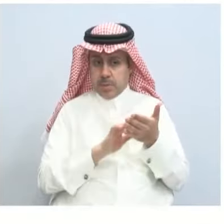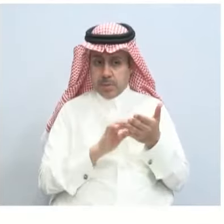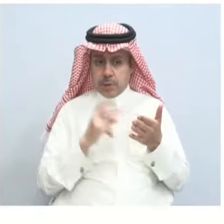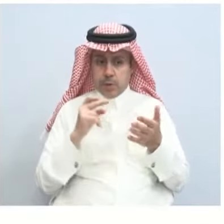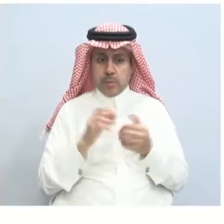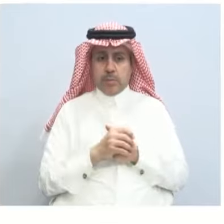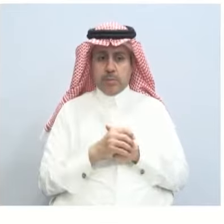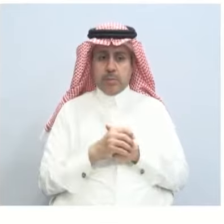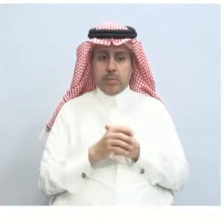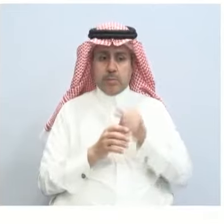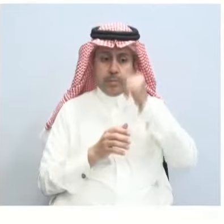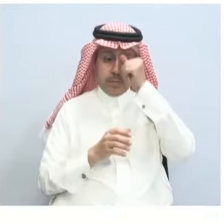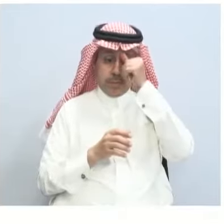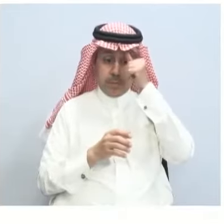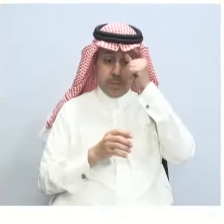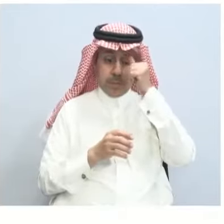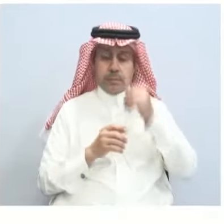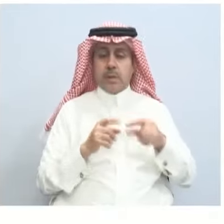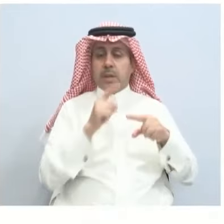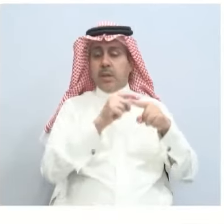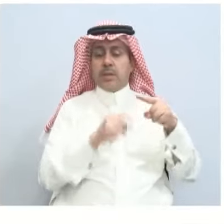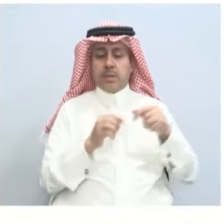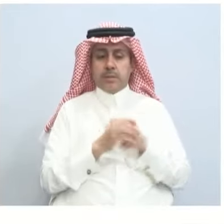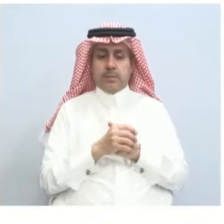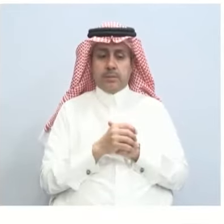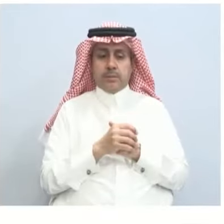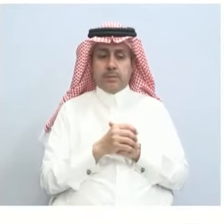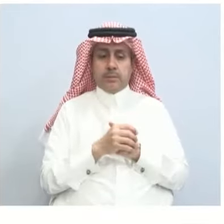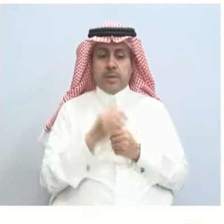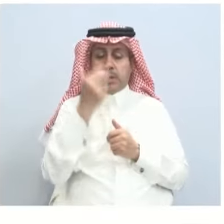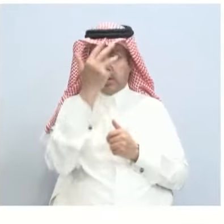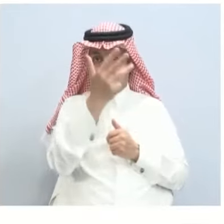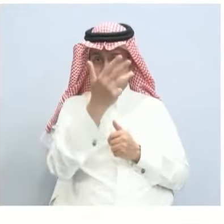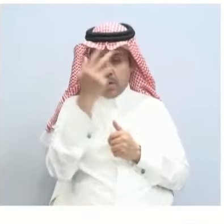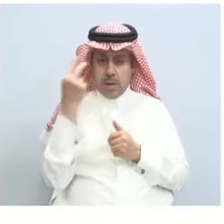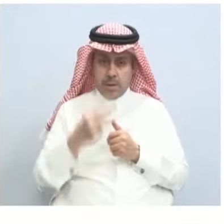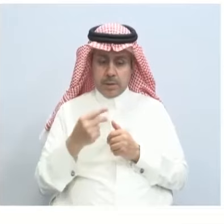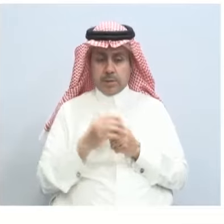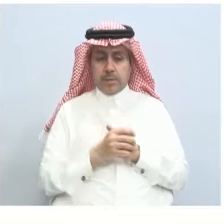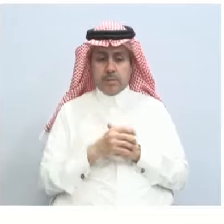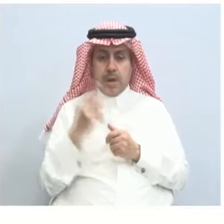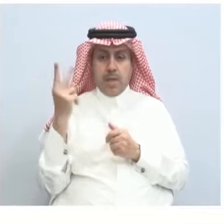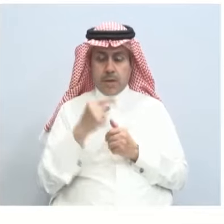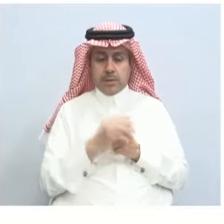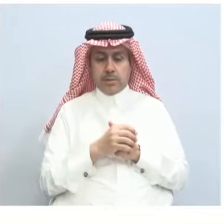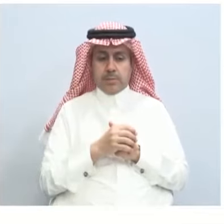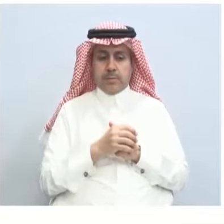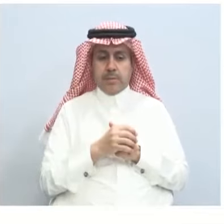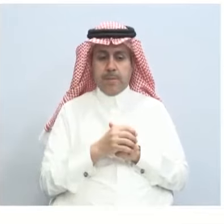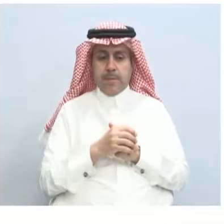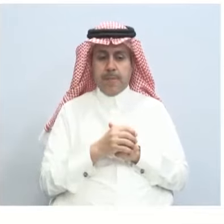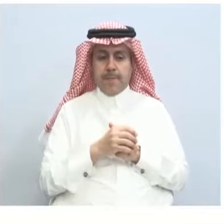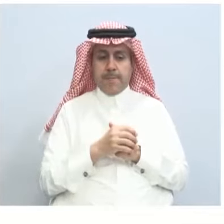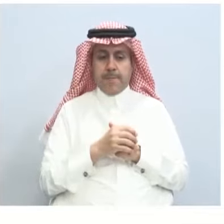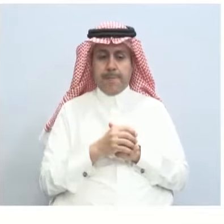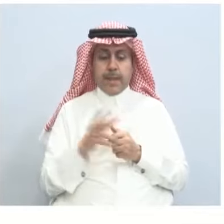شفت تان نفتح كسر 9 على 12 بهذه بهذا الشكل وبالتالي راح